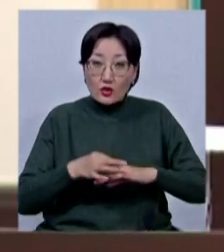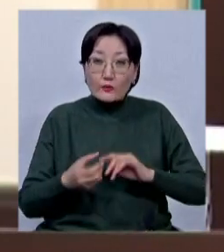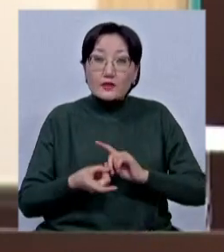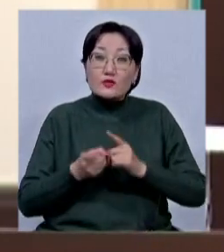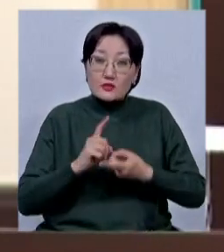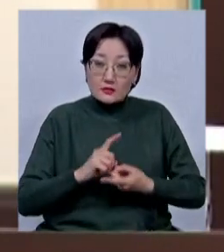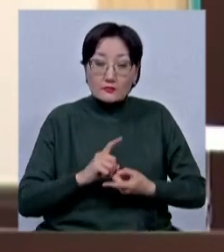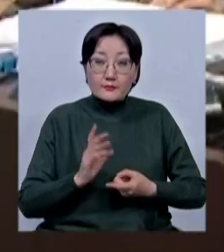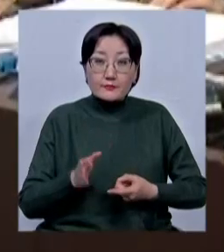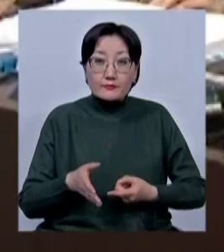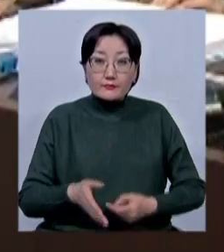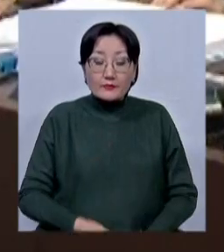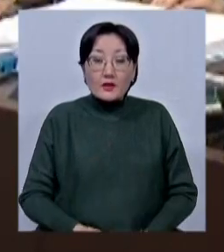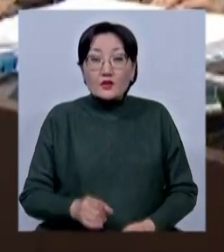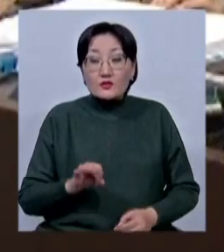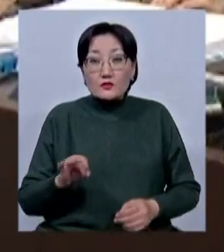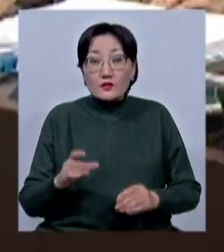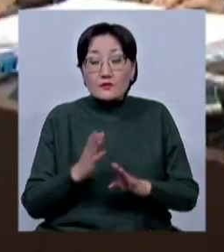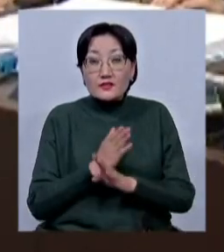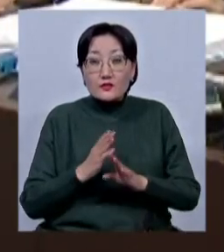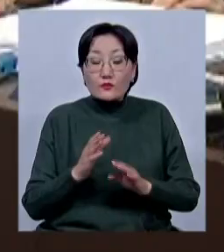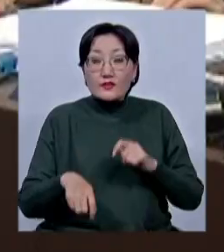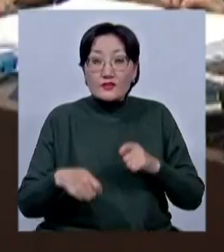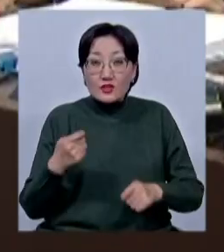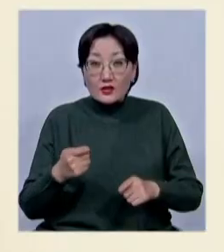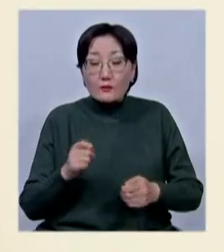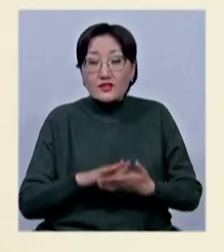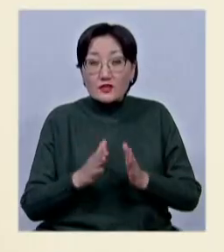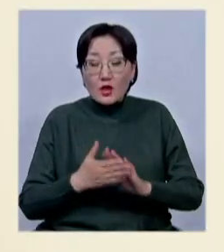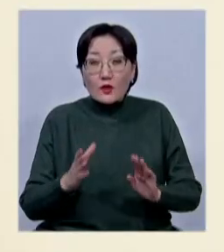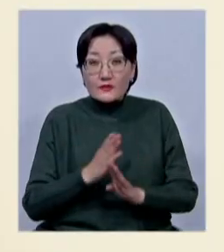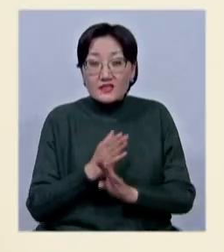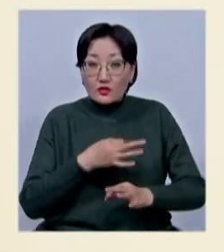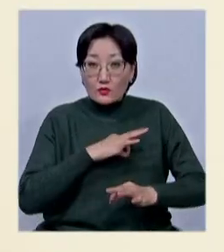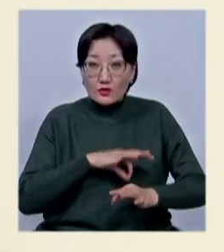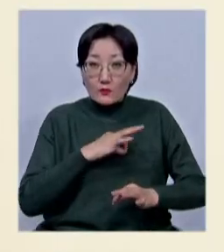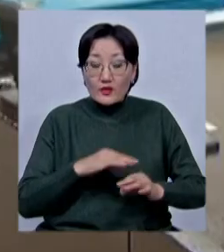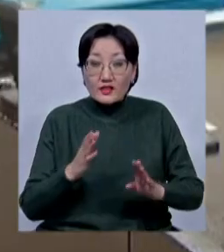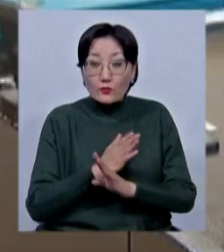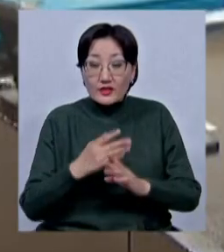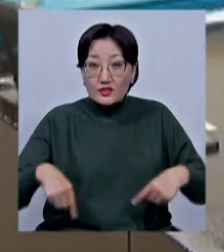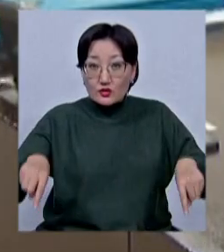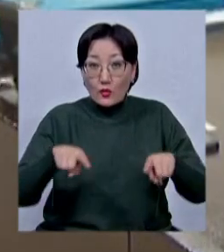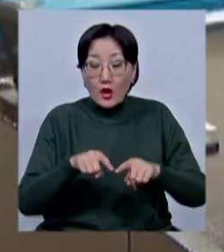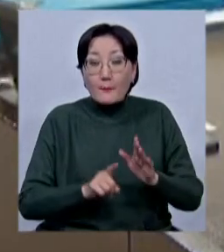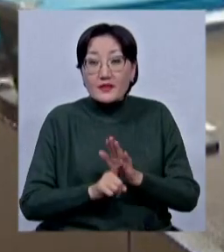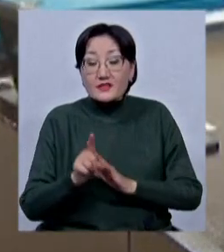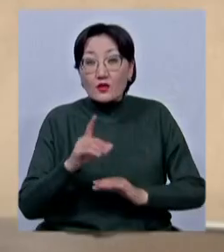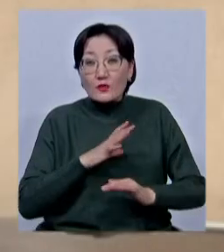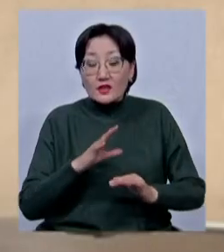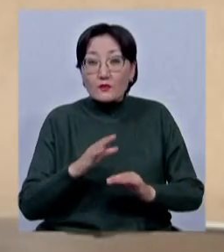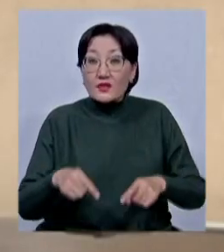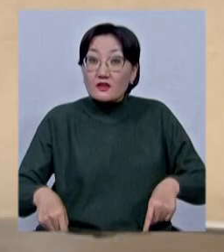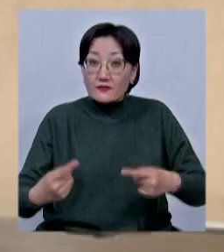жауапкершілікке тартылады. Бұдан басқа экологиялық залал орын алған жағдайда табиғат пайдаланушы қоршаған ортаны бастапқыда болған